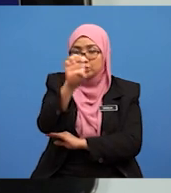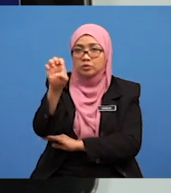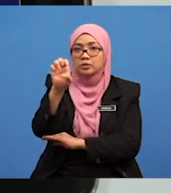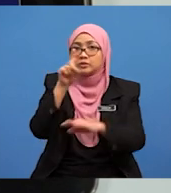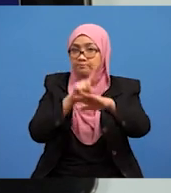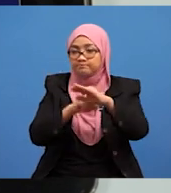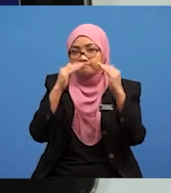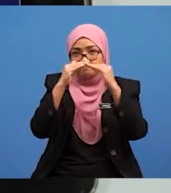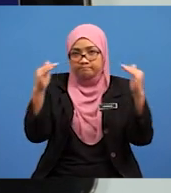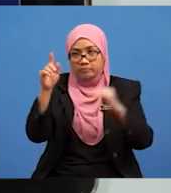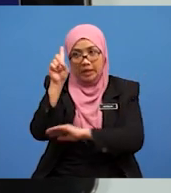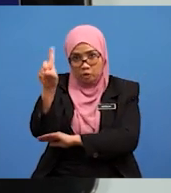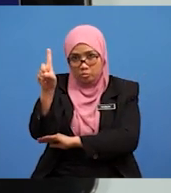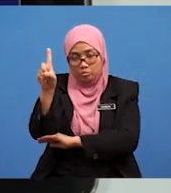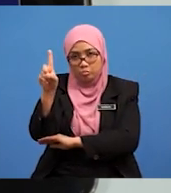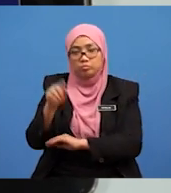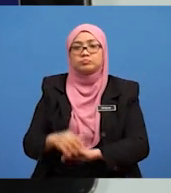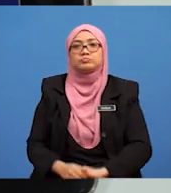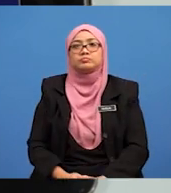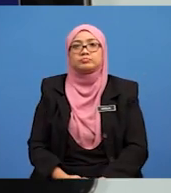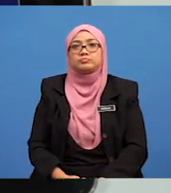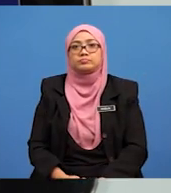elektron di petala pertama,